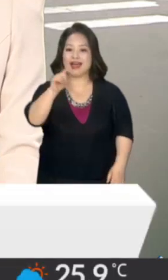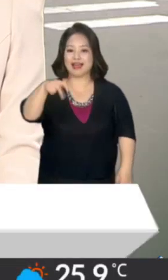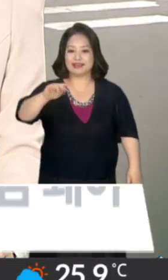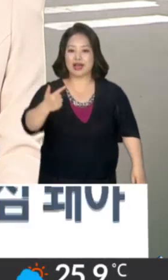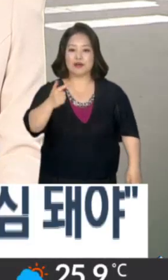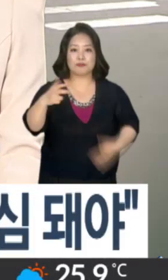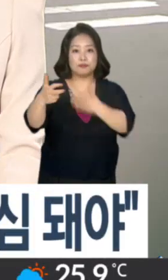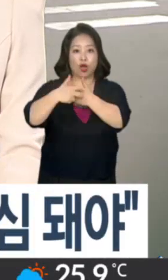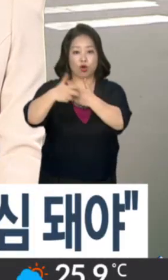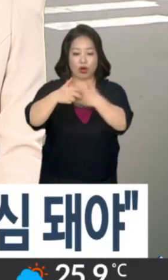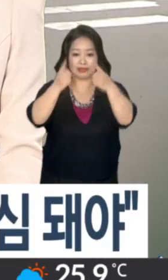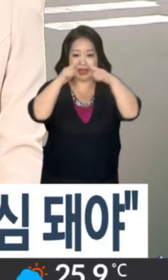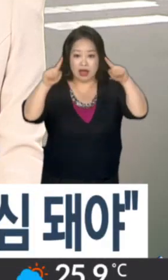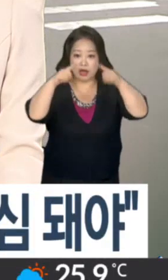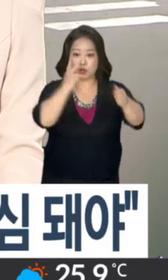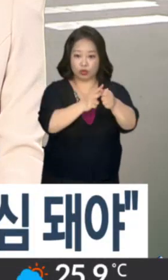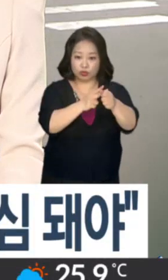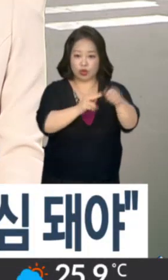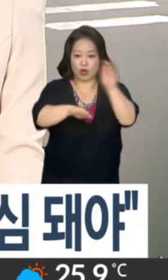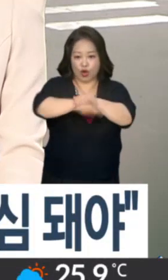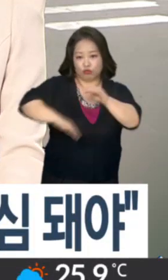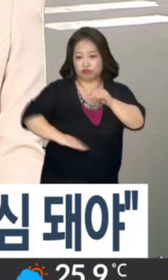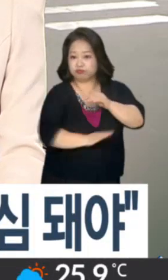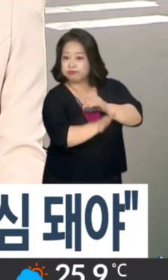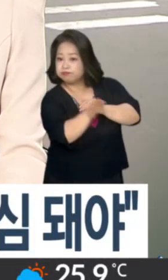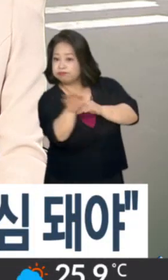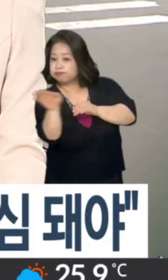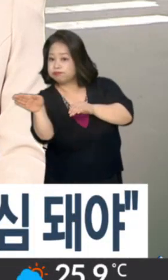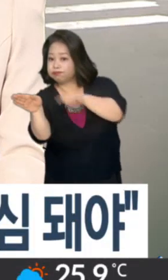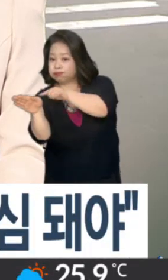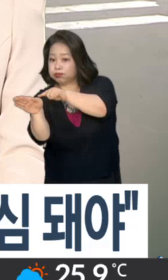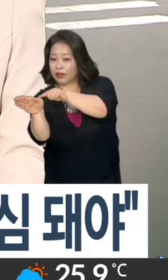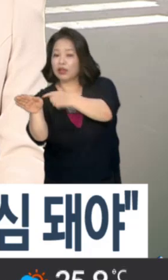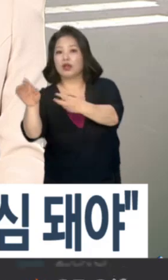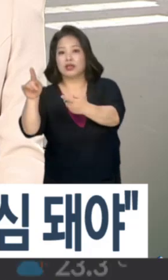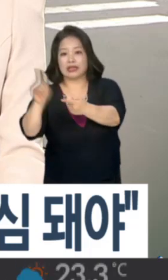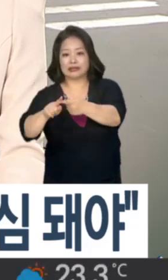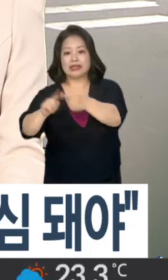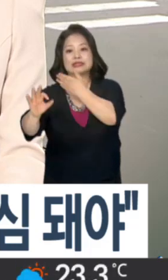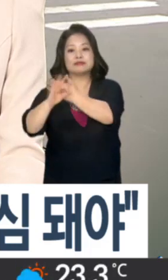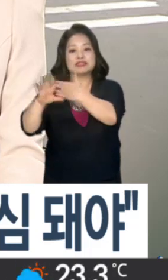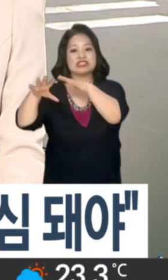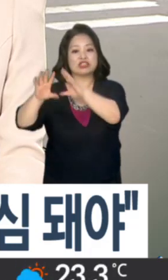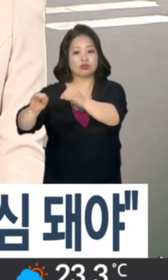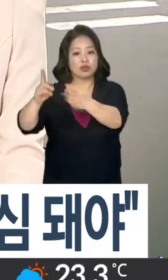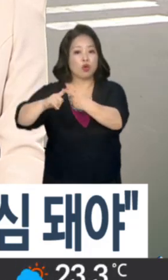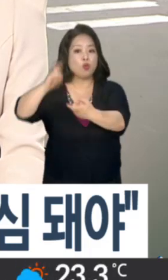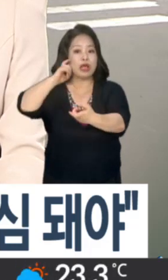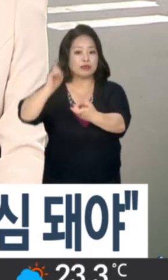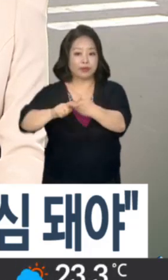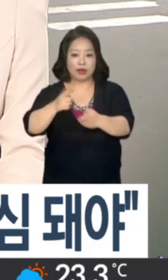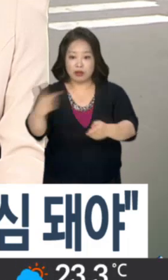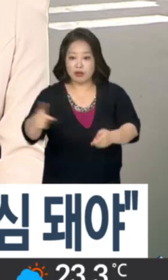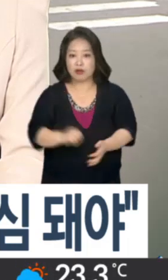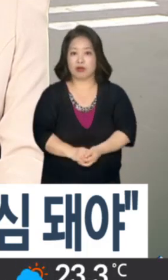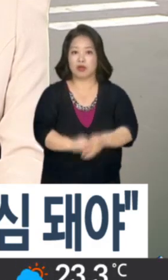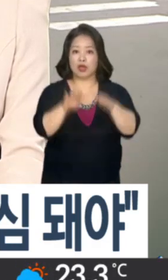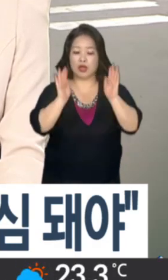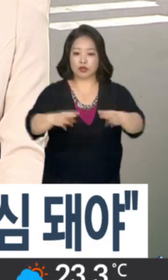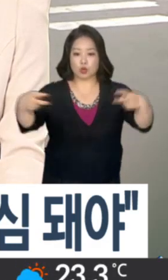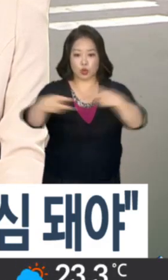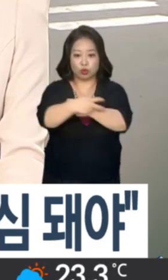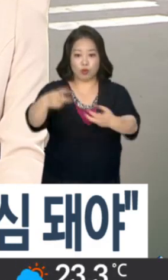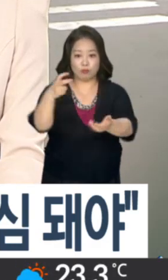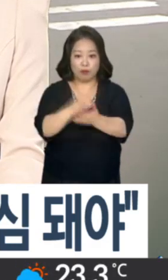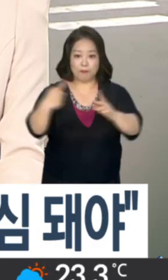서울 아산병원 교수의 우회전 차량 사망 사고로 다시금 우회전 차량의 일시정지 의무에 대한 관심이 쏠리고 있습니다.